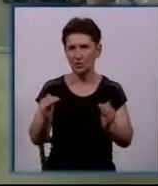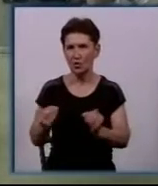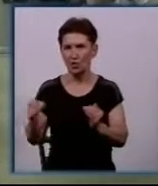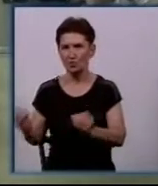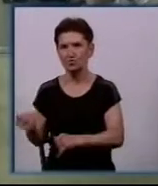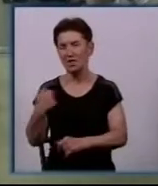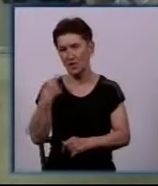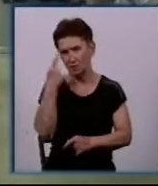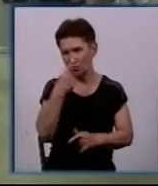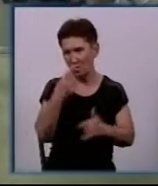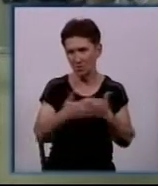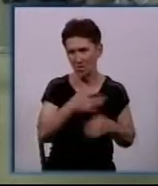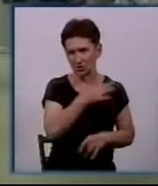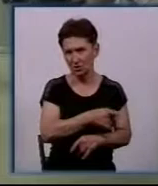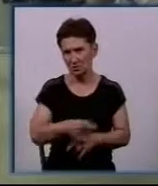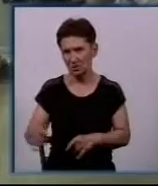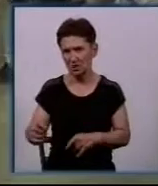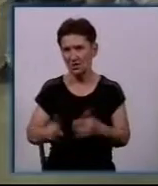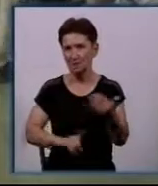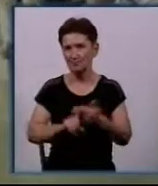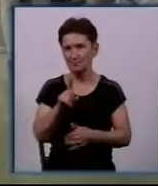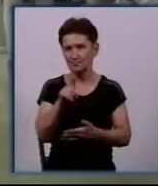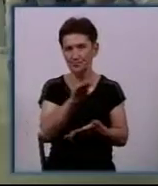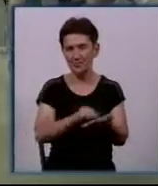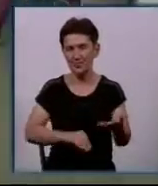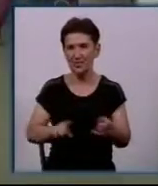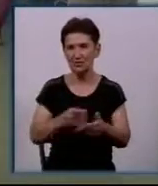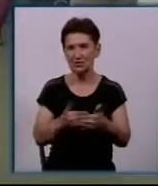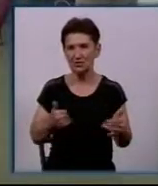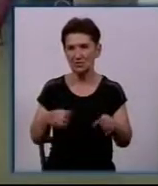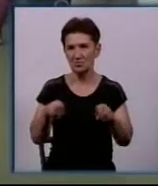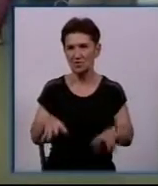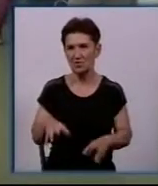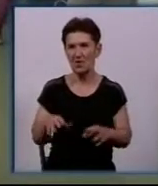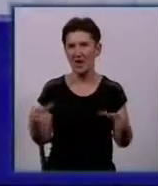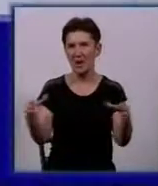найближчим часом ми вийдемо на ті показники, які передбачені постановою Кабінету міністрів.